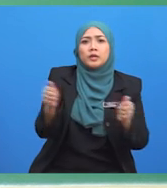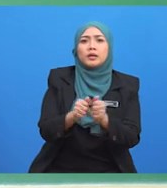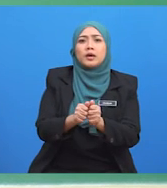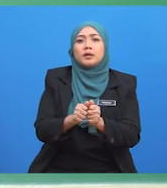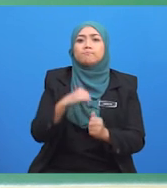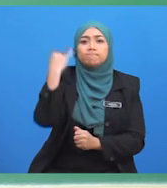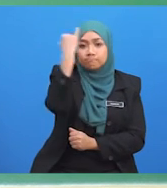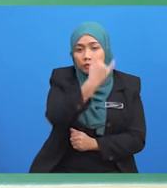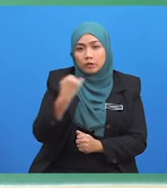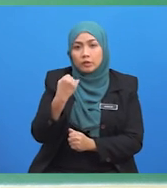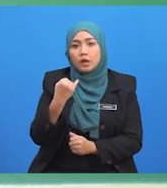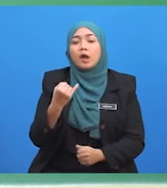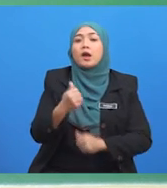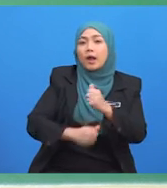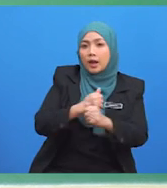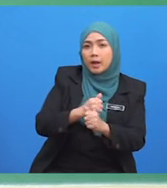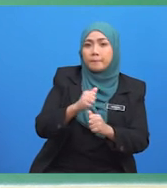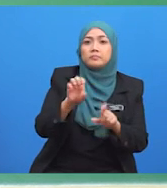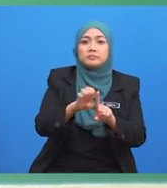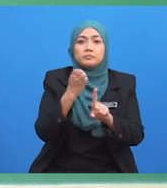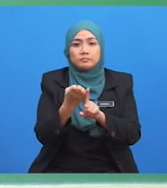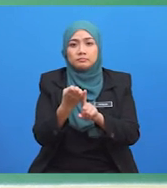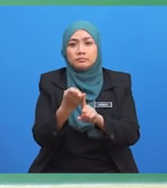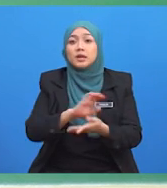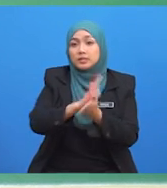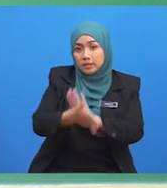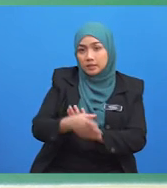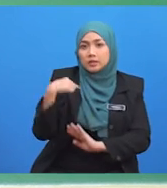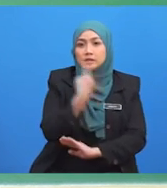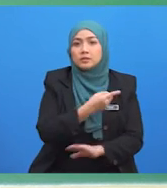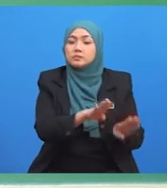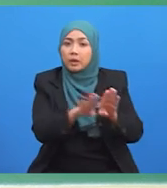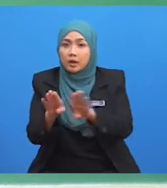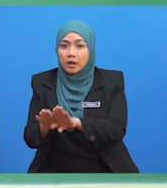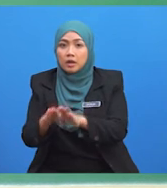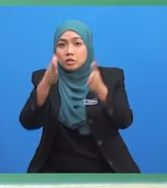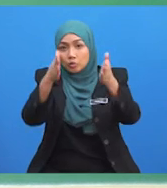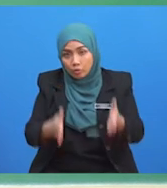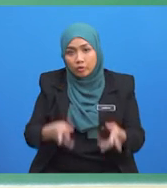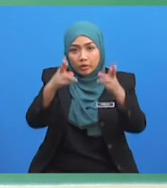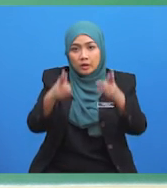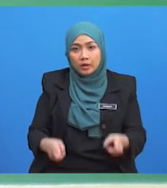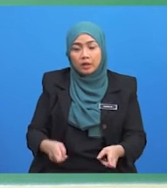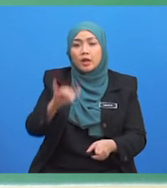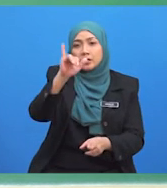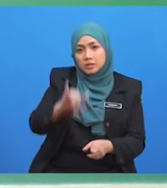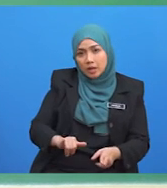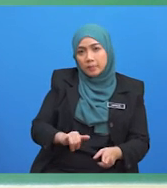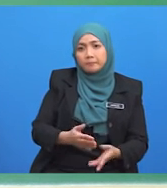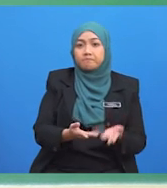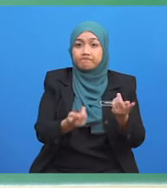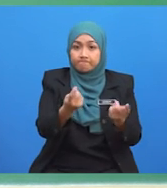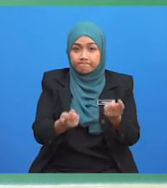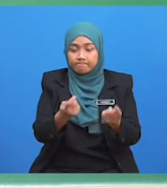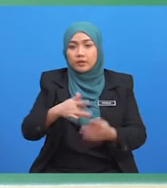dengan keindahan alam sekitar. Maka, kita sebagai seorang rakyat yang